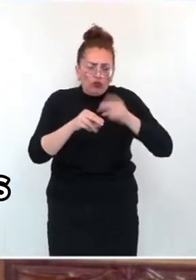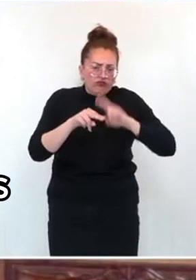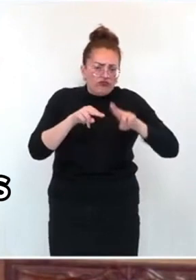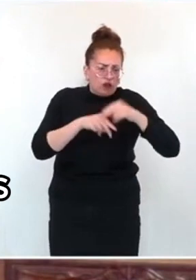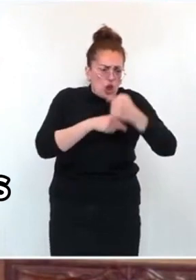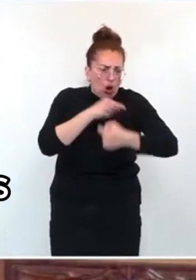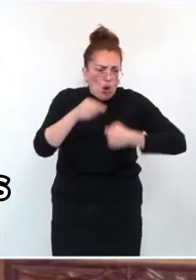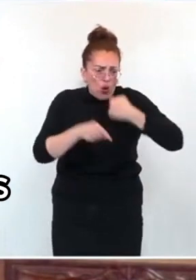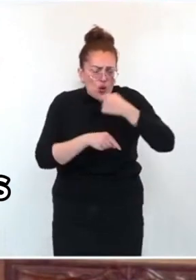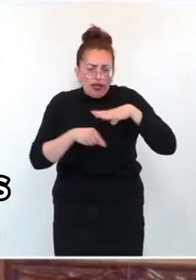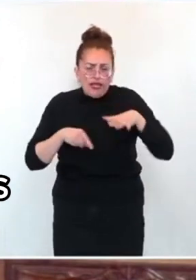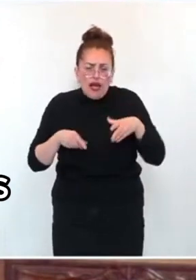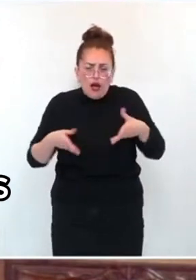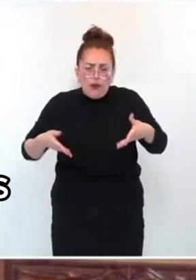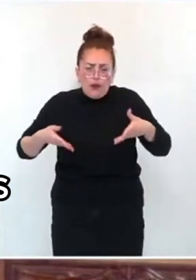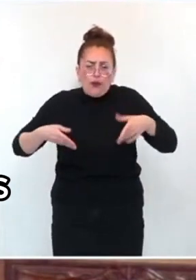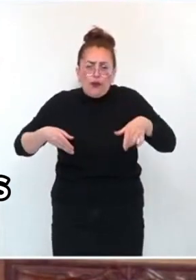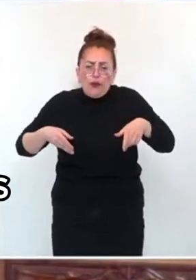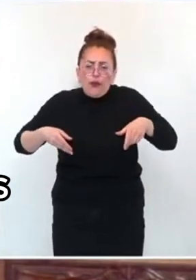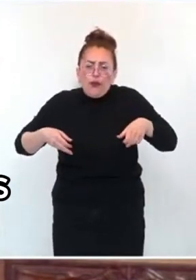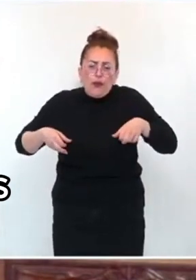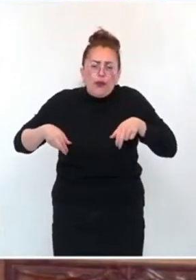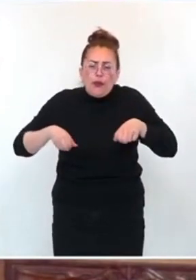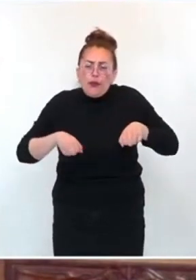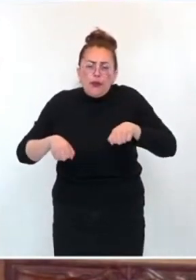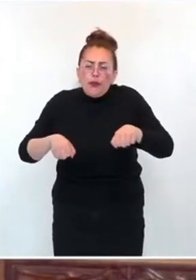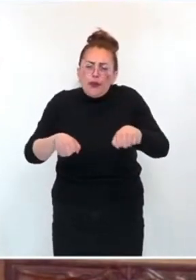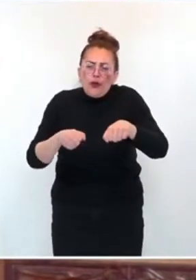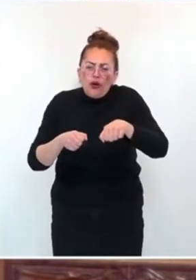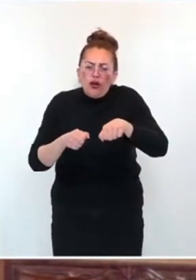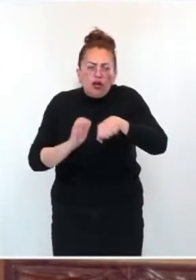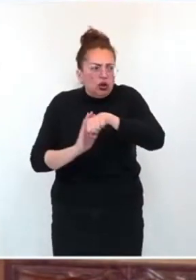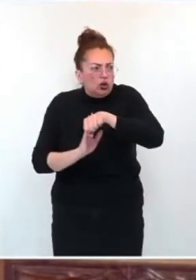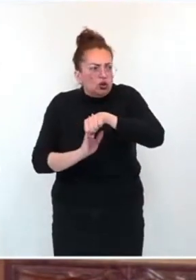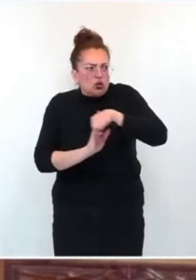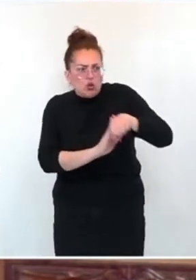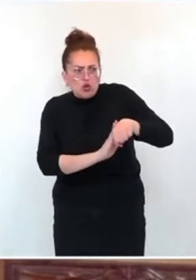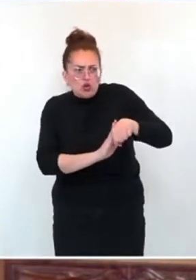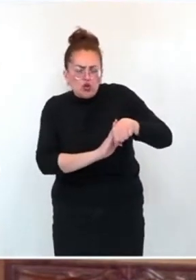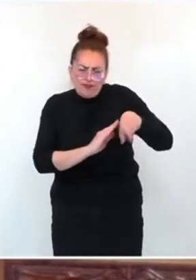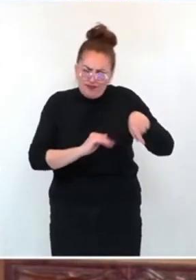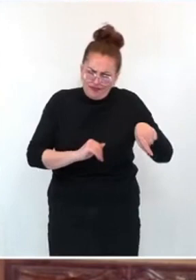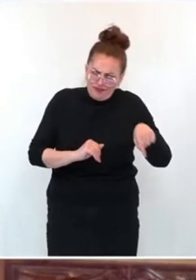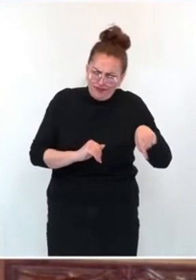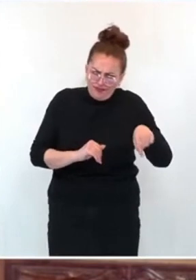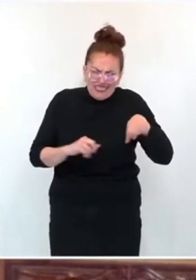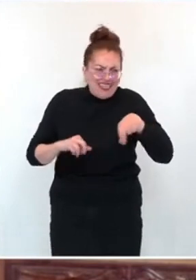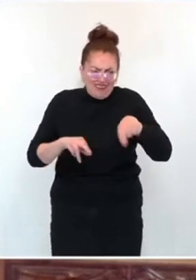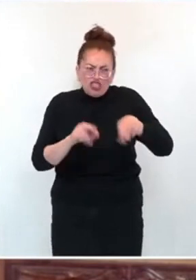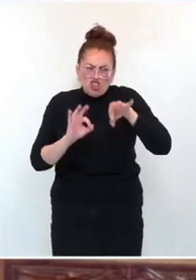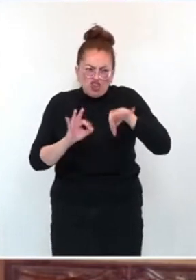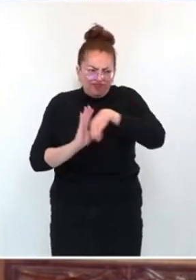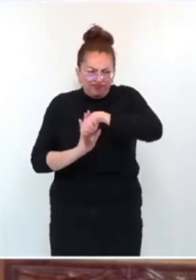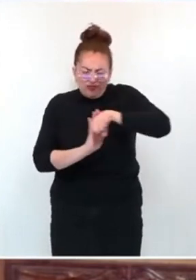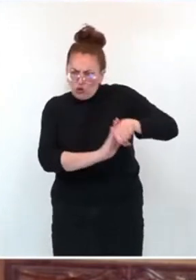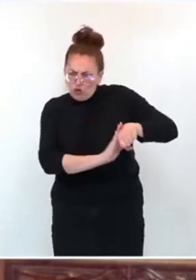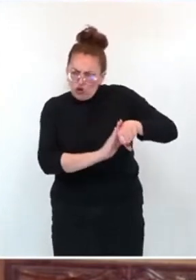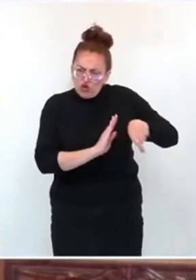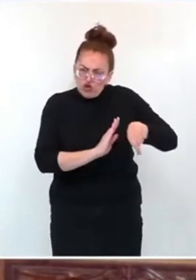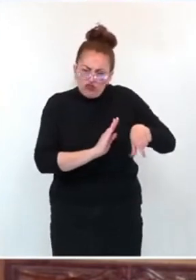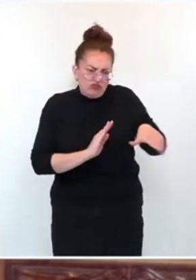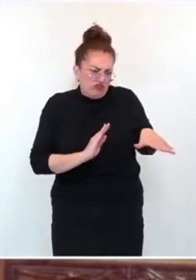la plus grande partie des opérations sont lancées ou en tout cas ont été signées. Là où il reste encore davantage de marge de